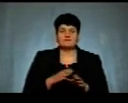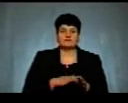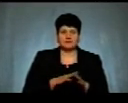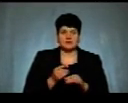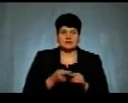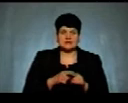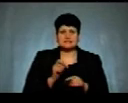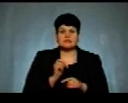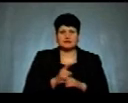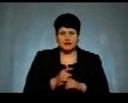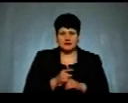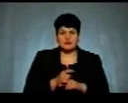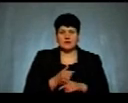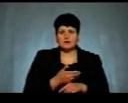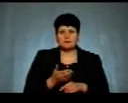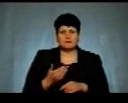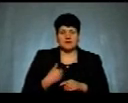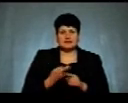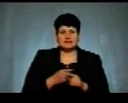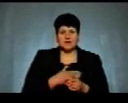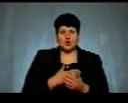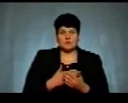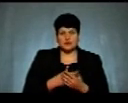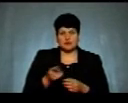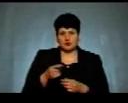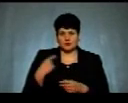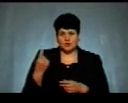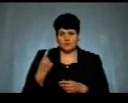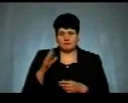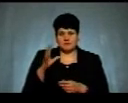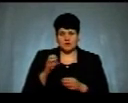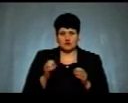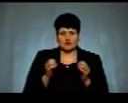завданням. Ми це громадяни